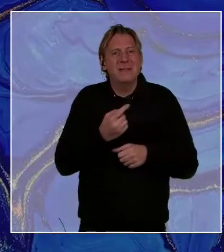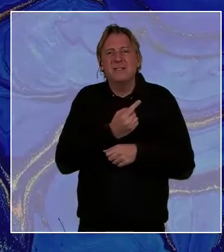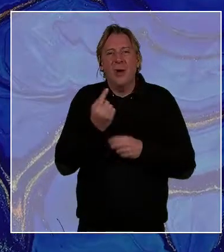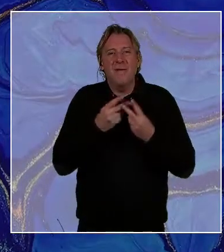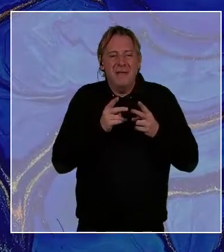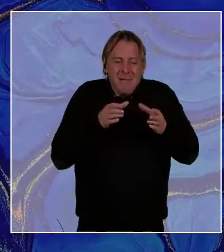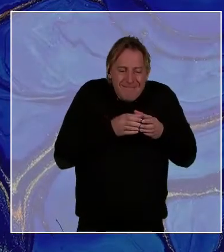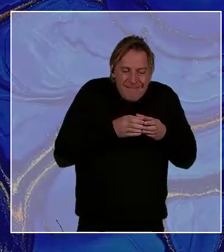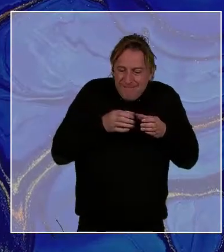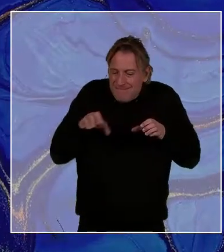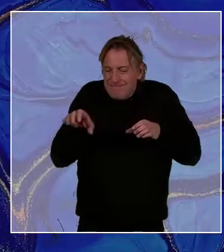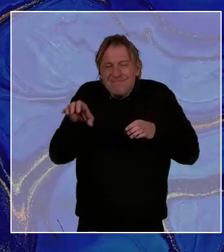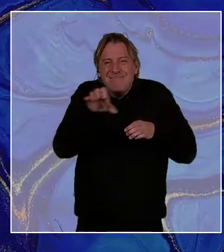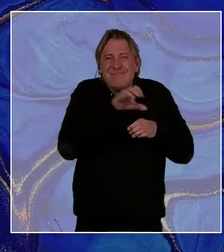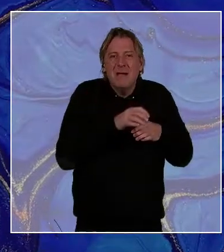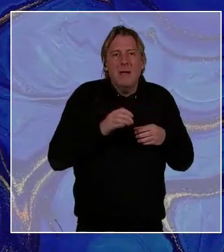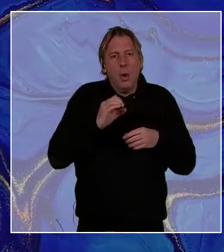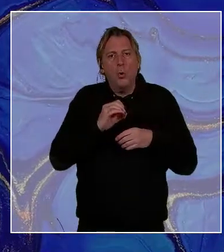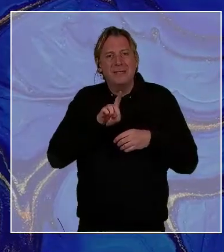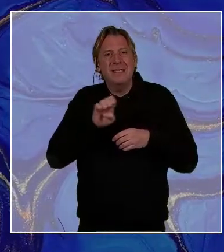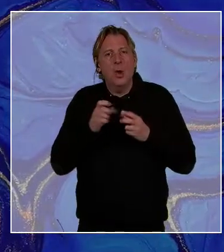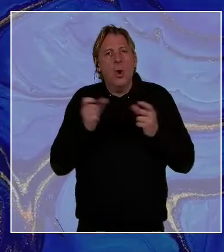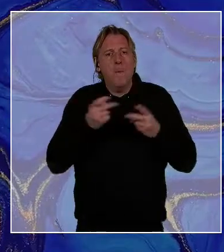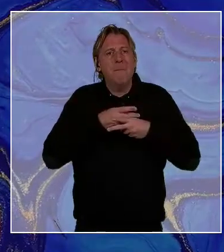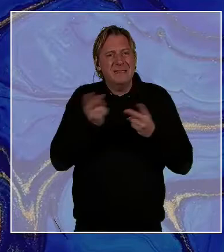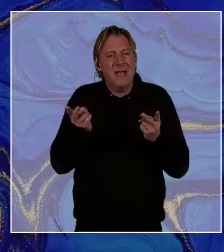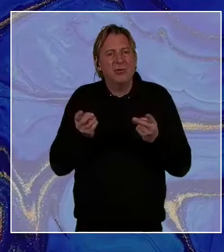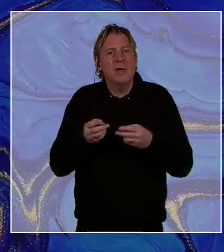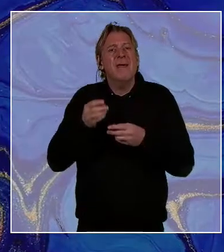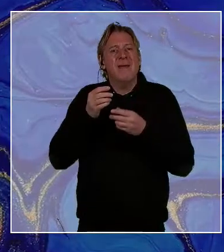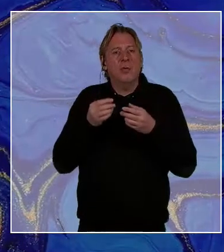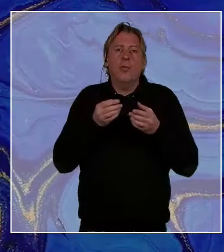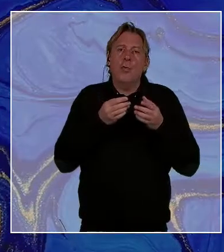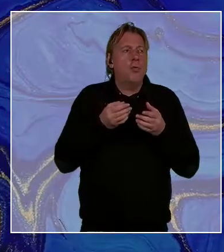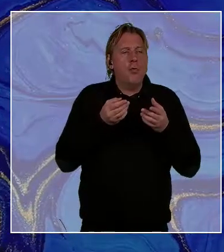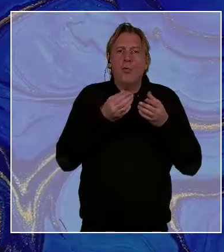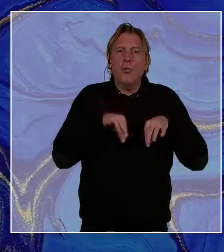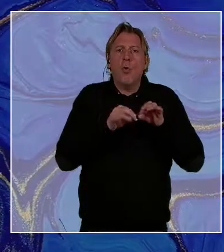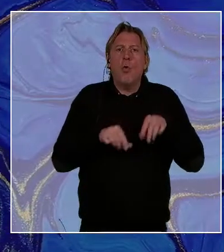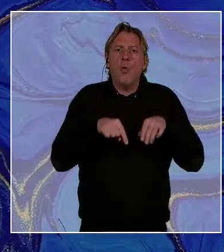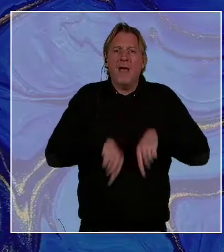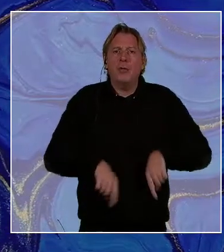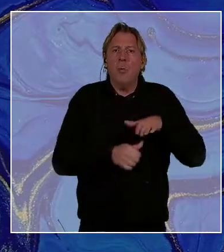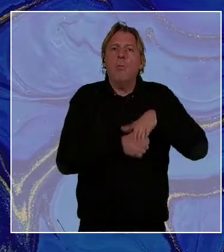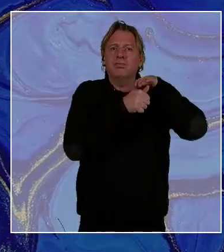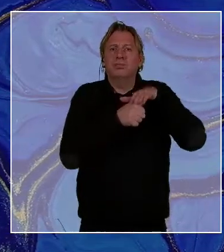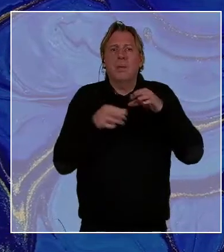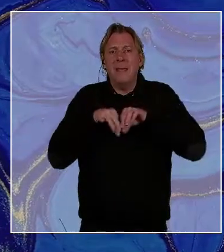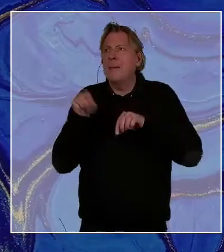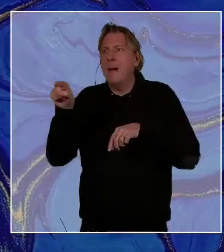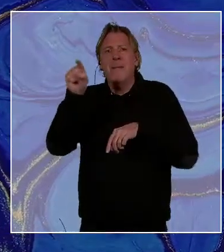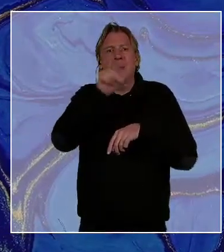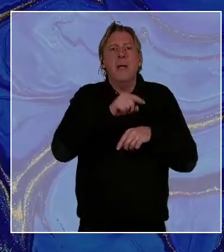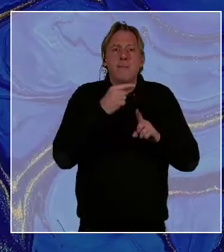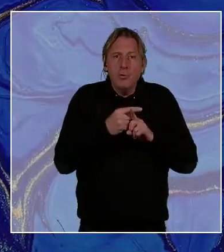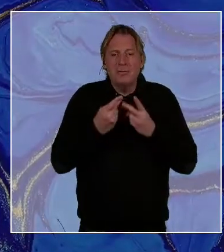message de l'OCDE. Les villes et les gouvernements nationaux doivent travailler main dans la main afin de promouvoir plus